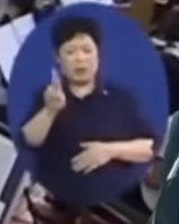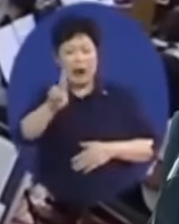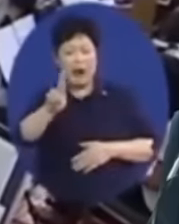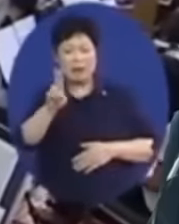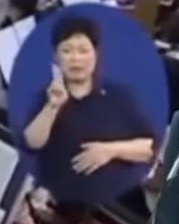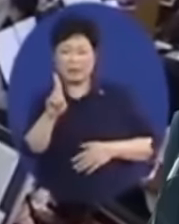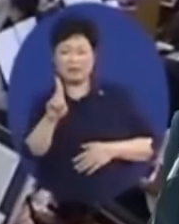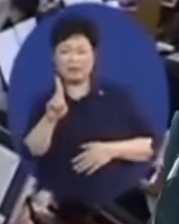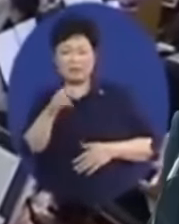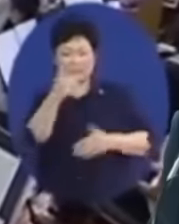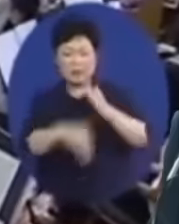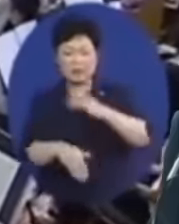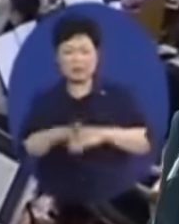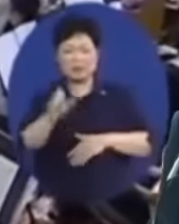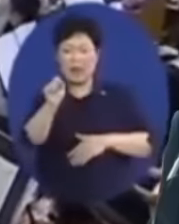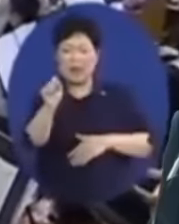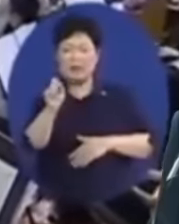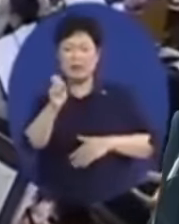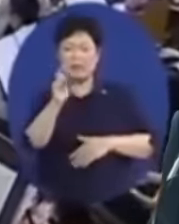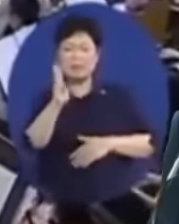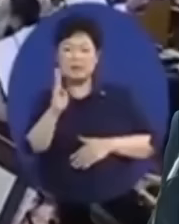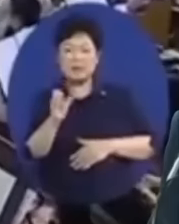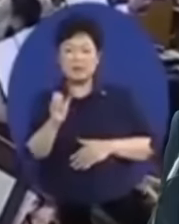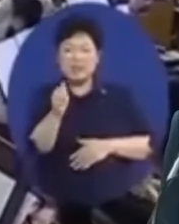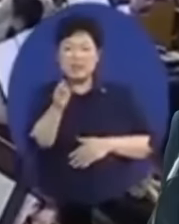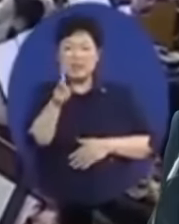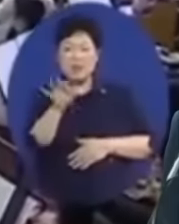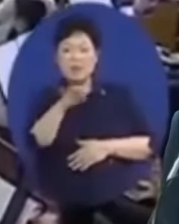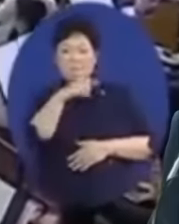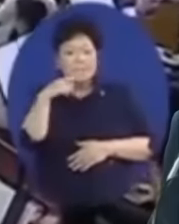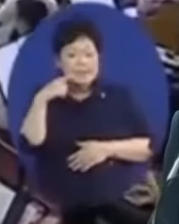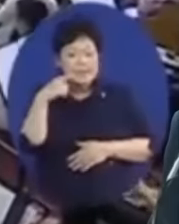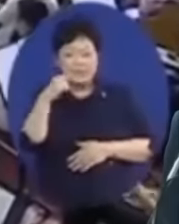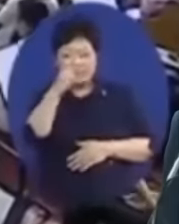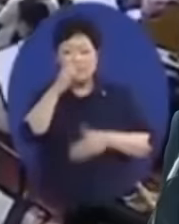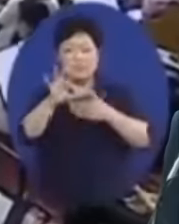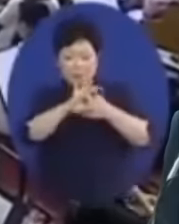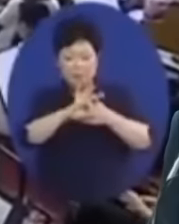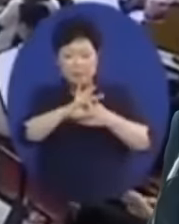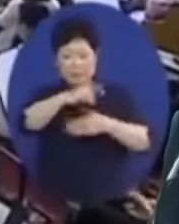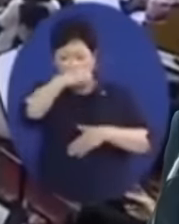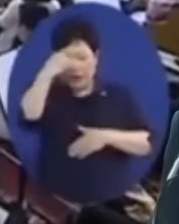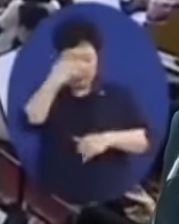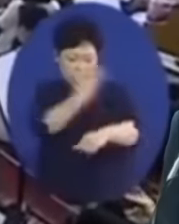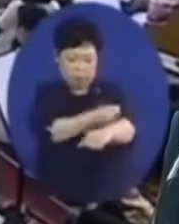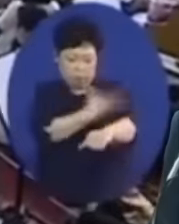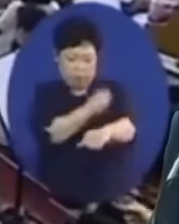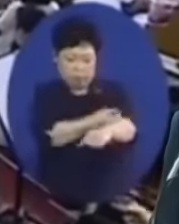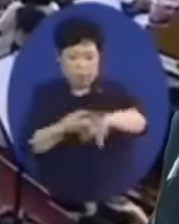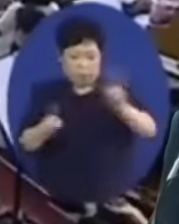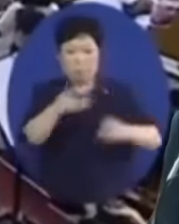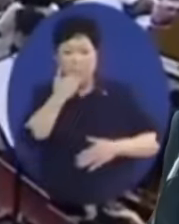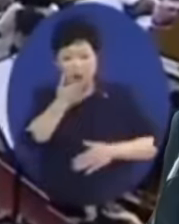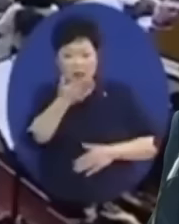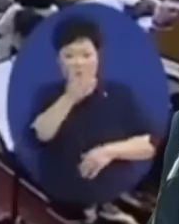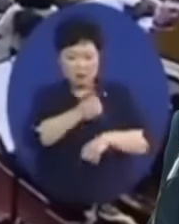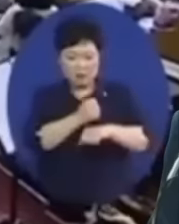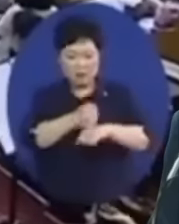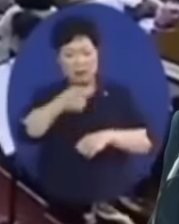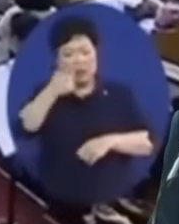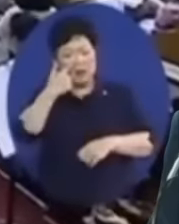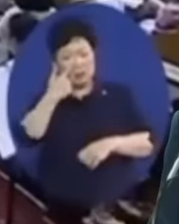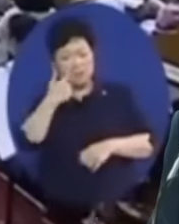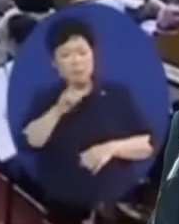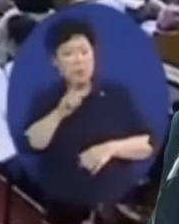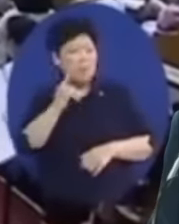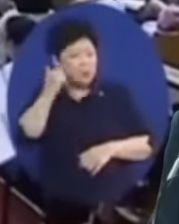Rh-AB형의 피를 가진 사람이 좀처럼 없기 때문에 수혈을 받지 못하고 죽어갑니다. 아버지는 옷을 갈아입기 위해